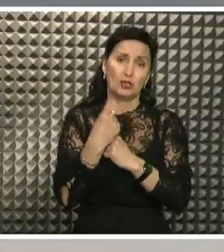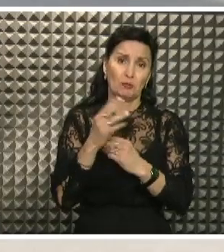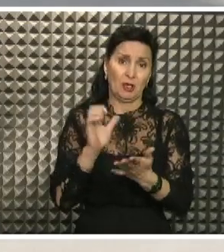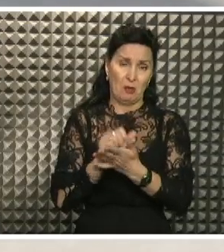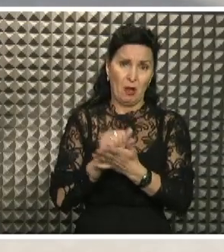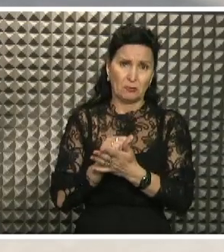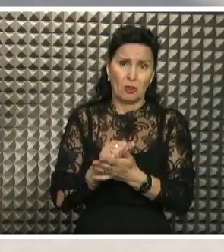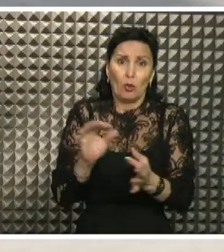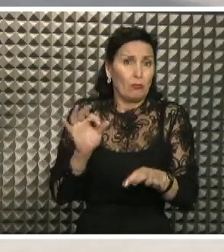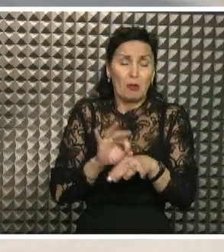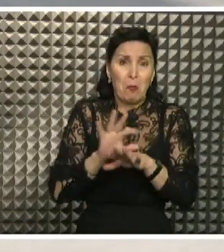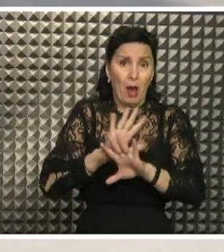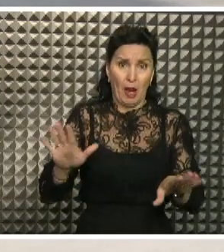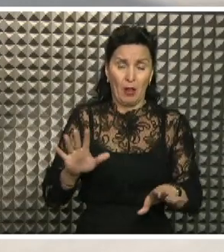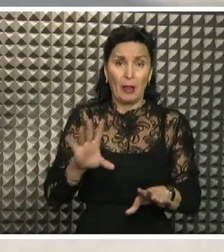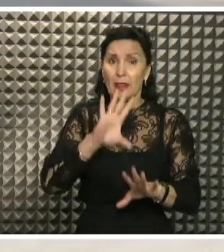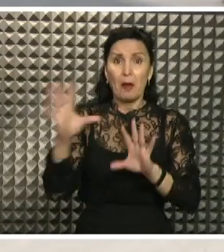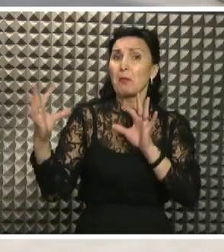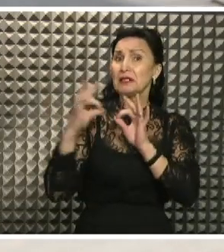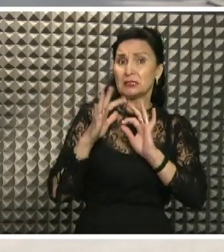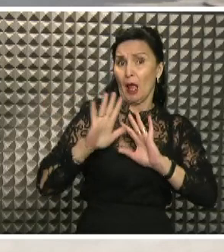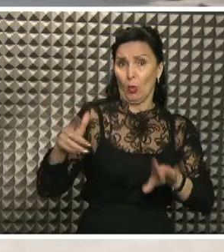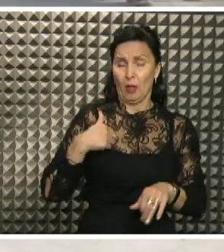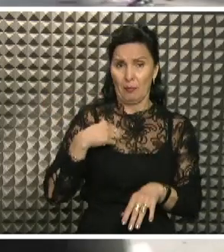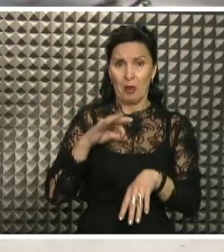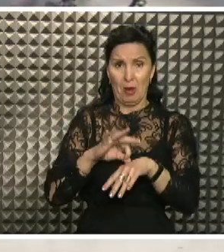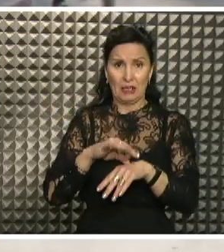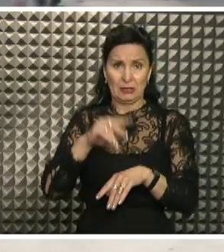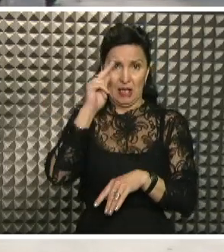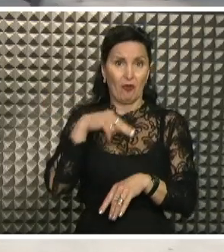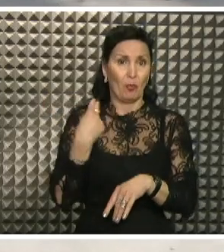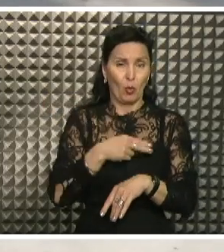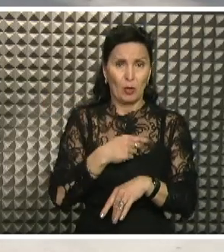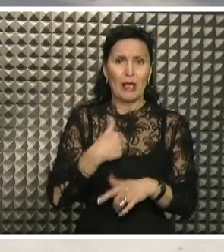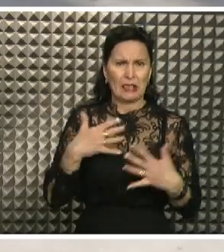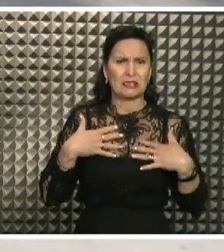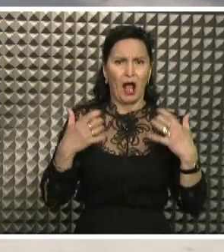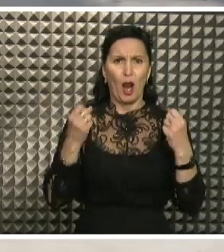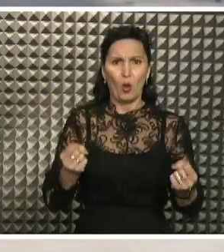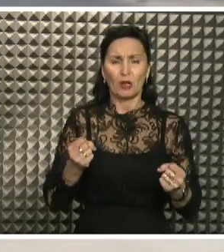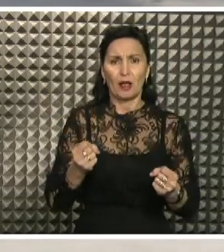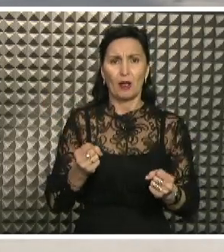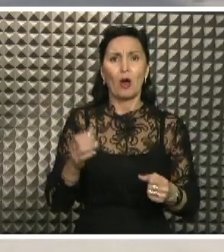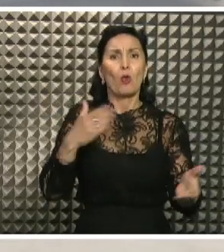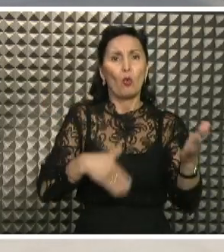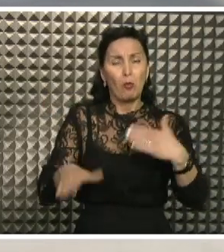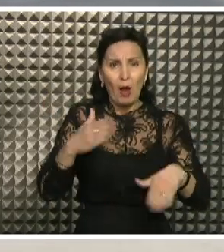занимаемся. Ну, не болею, потому что вот не пристает ко мне болезнь, слава богу. Закаленная.